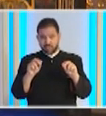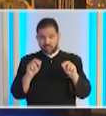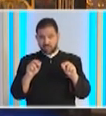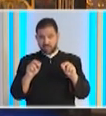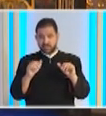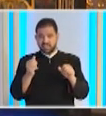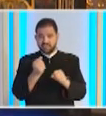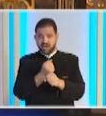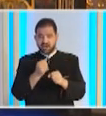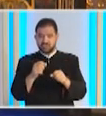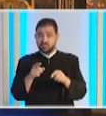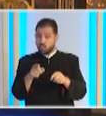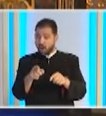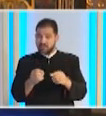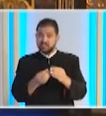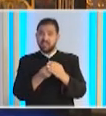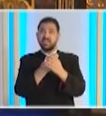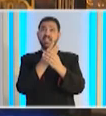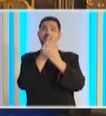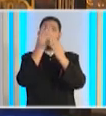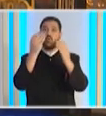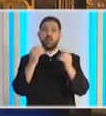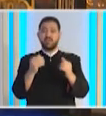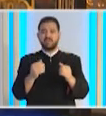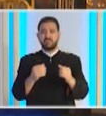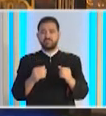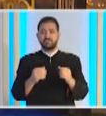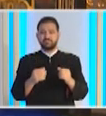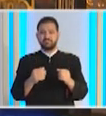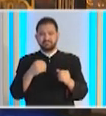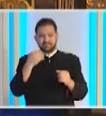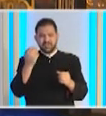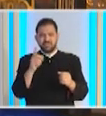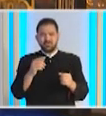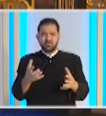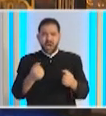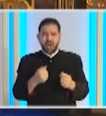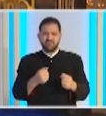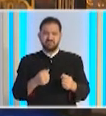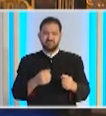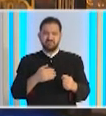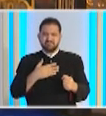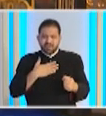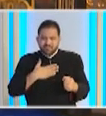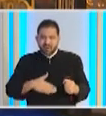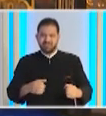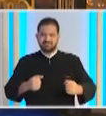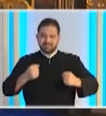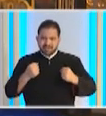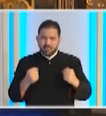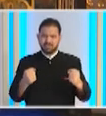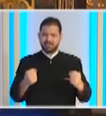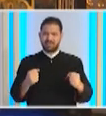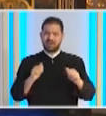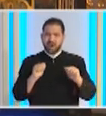noire în contextul unei slabe, știu eu, voințe pe care o avem în zilele